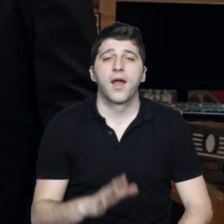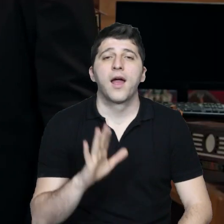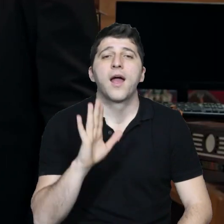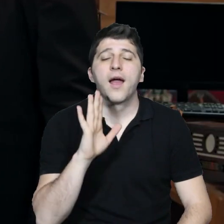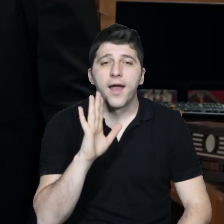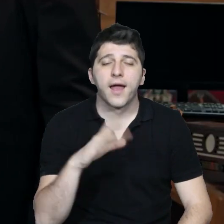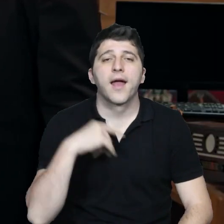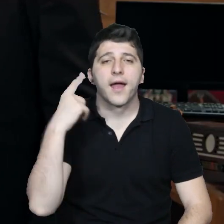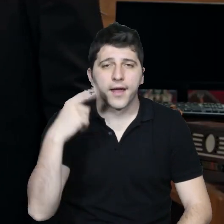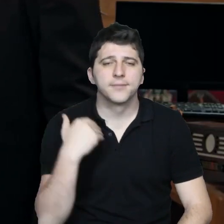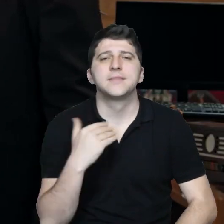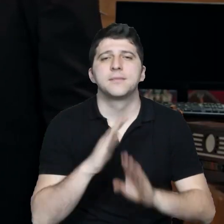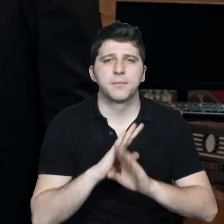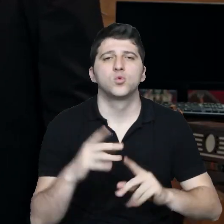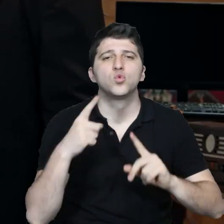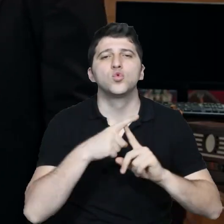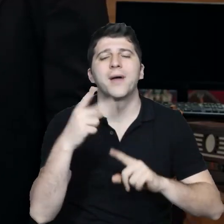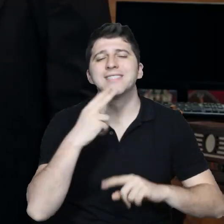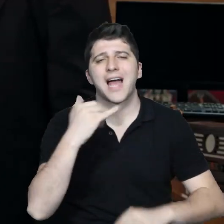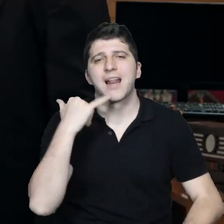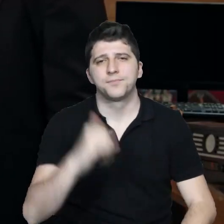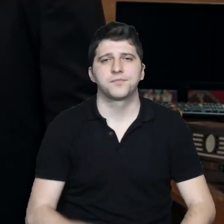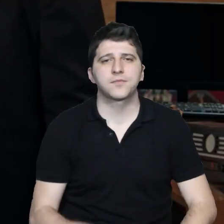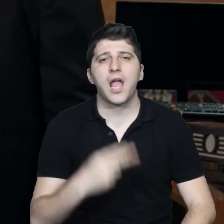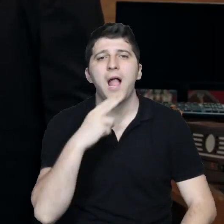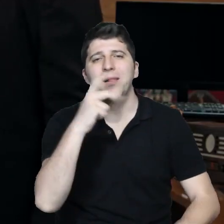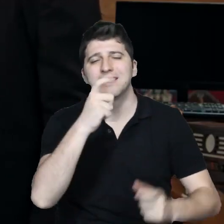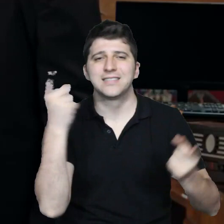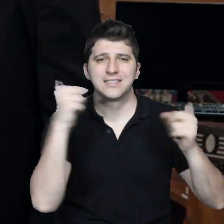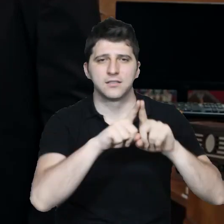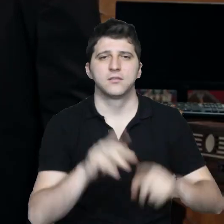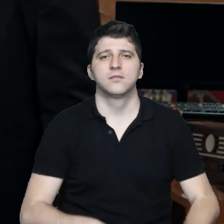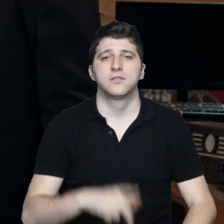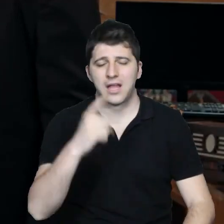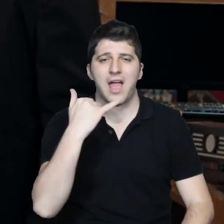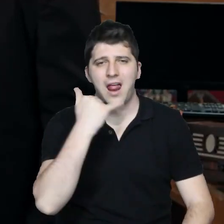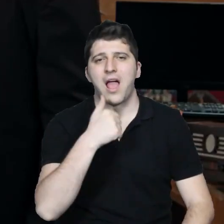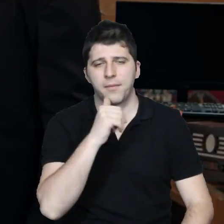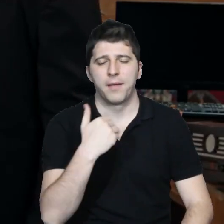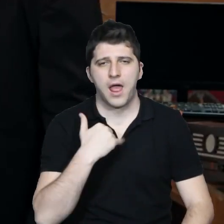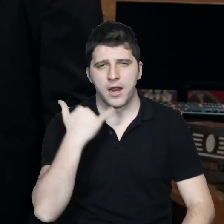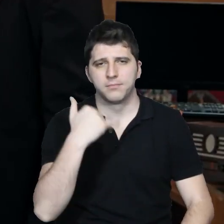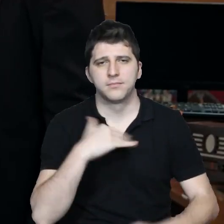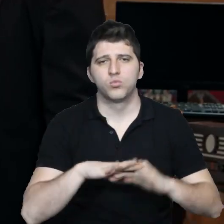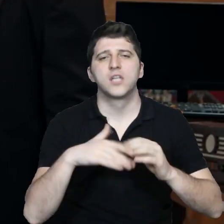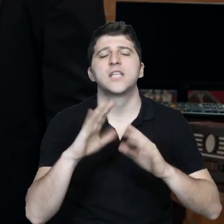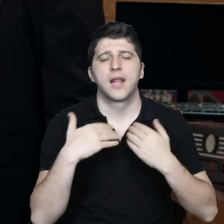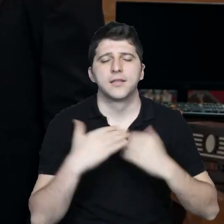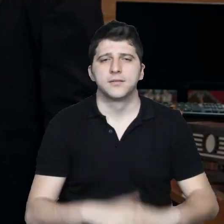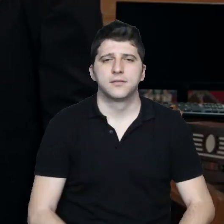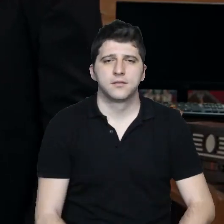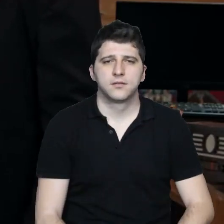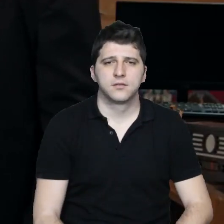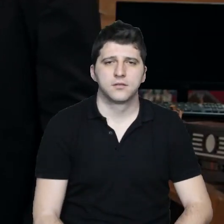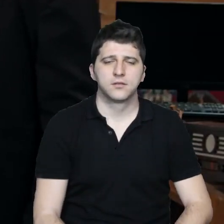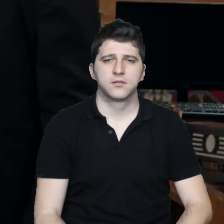Aa! Tamam, Tuğba Paldiz'i ara. Ablanın yerine gelsinler. Sen ara abi, ben arayayım, elim bulaşıklı. Eldivensiz eliyle